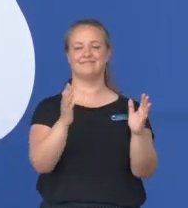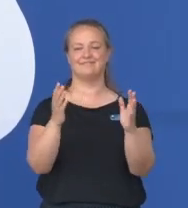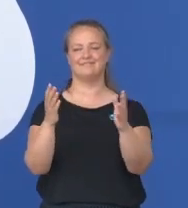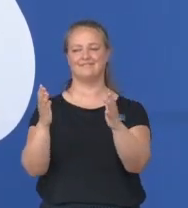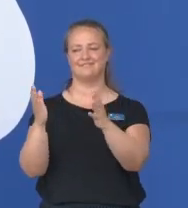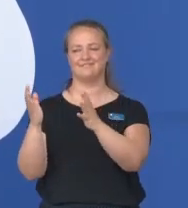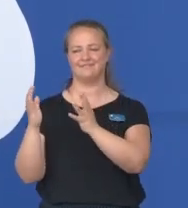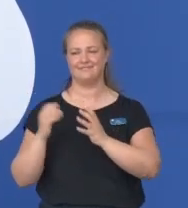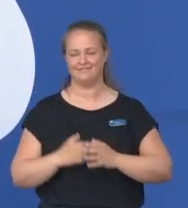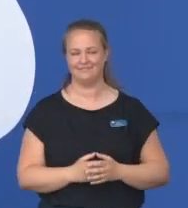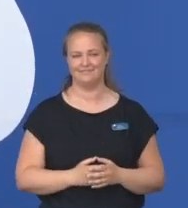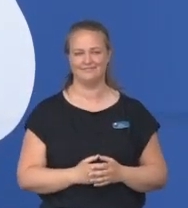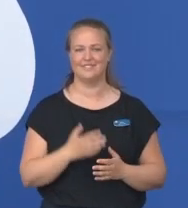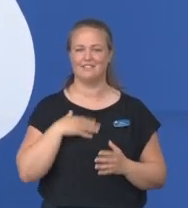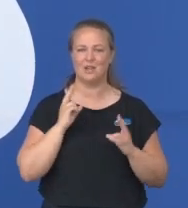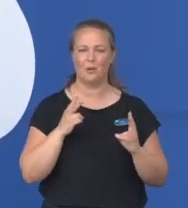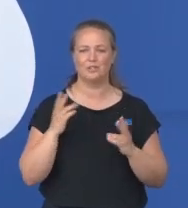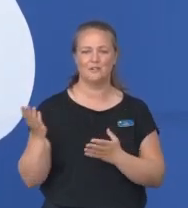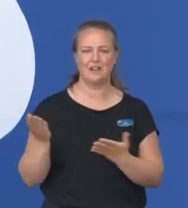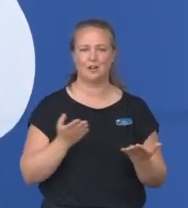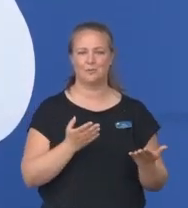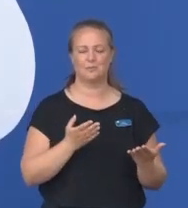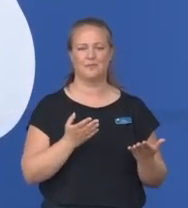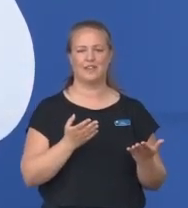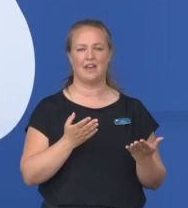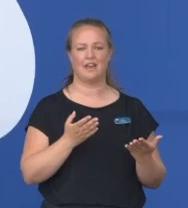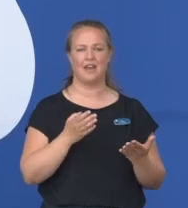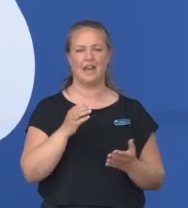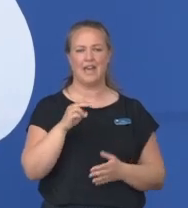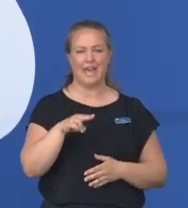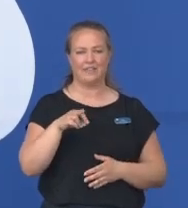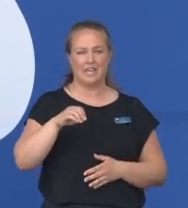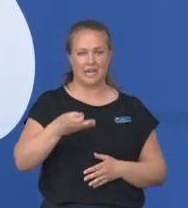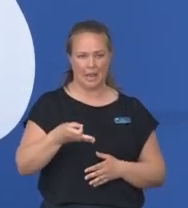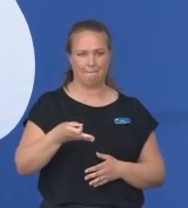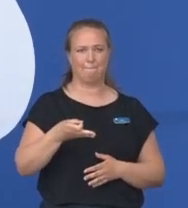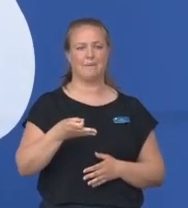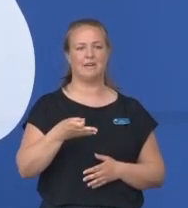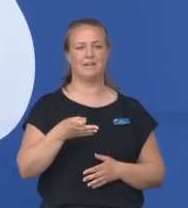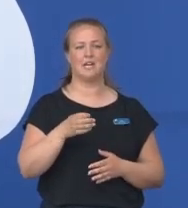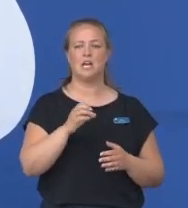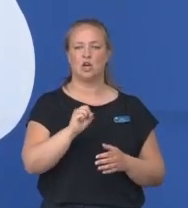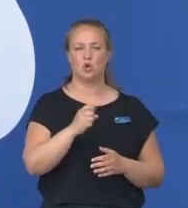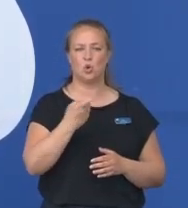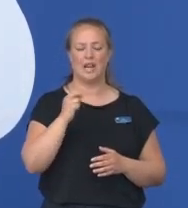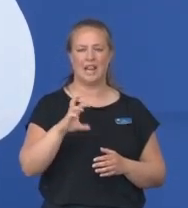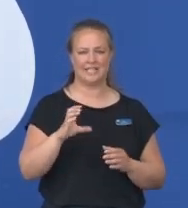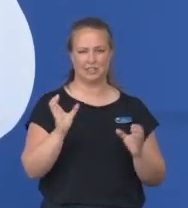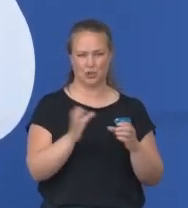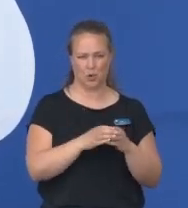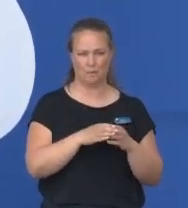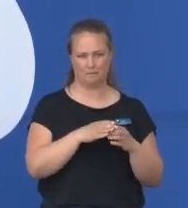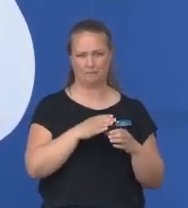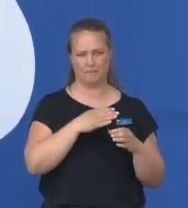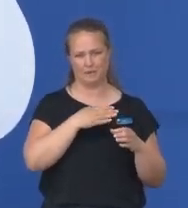vill också fortsätta välkomna Armin från NREP, Lennart från Gullersgrupp som är vår kommunikationsbyrå